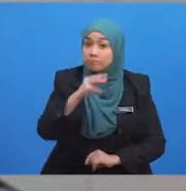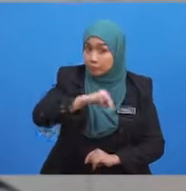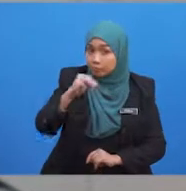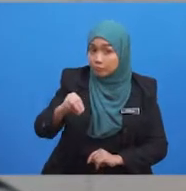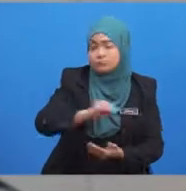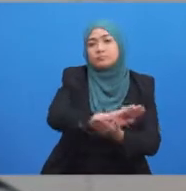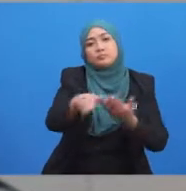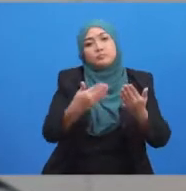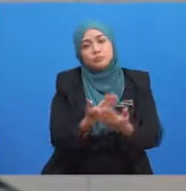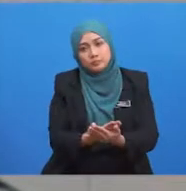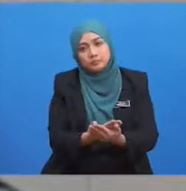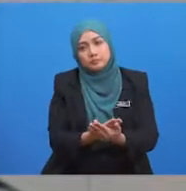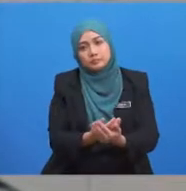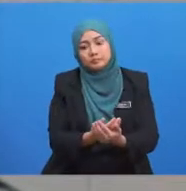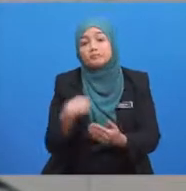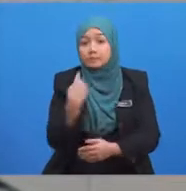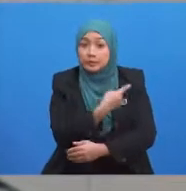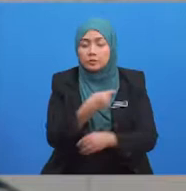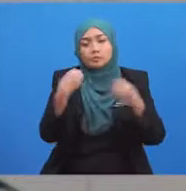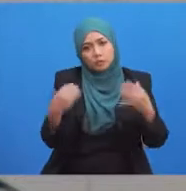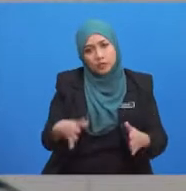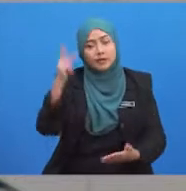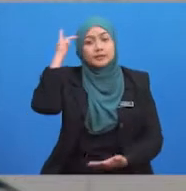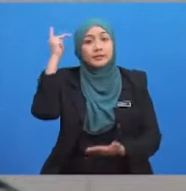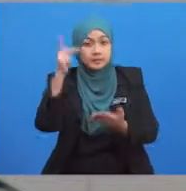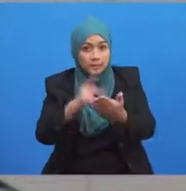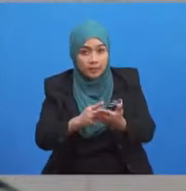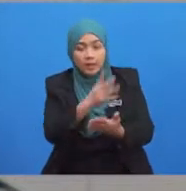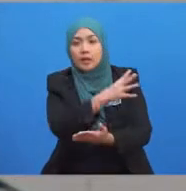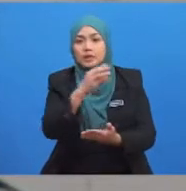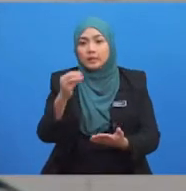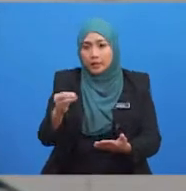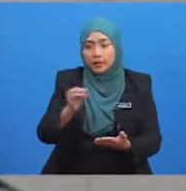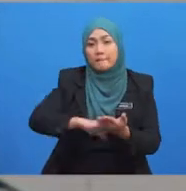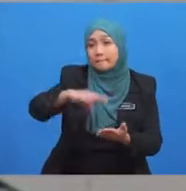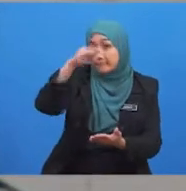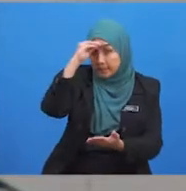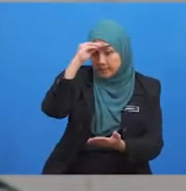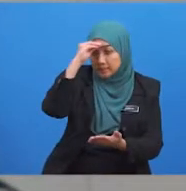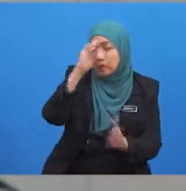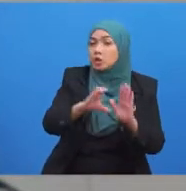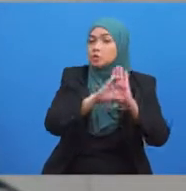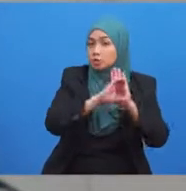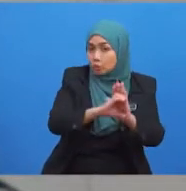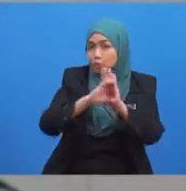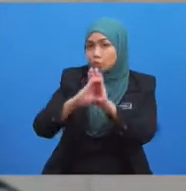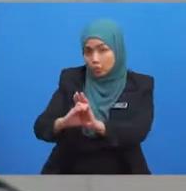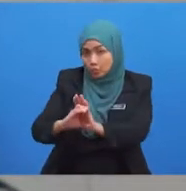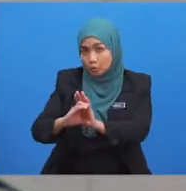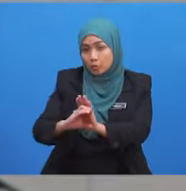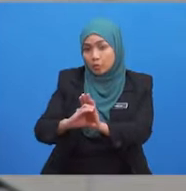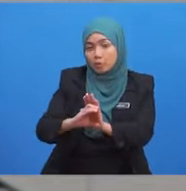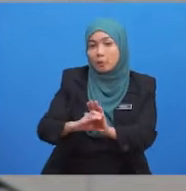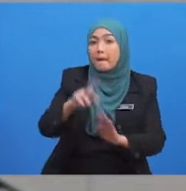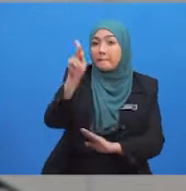Murid-murid sekalian, kita sudah mengenali dan mempelajari contoh-contoh